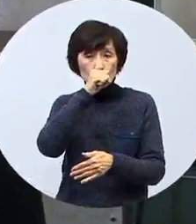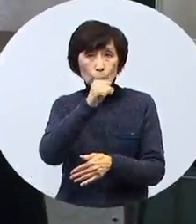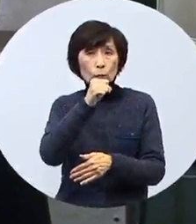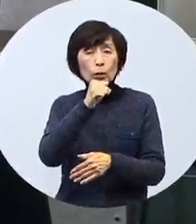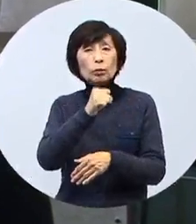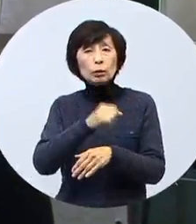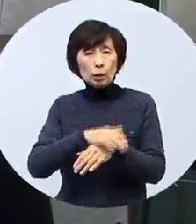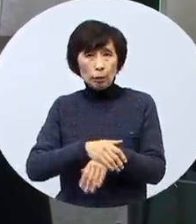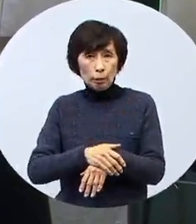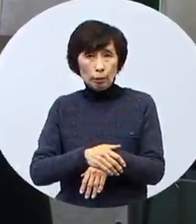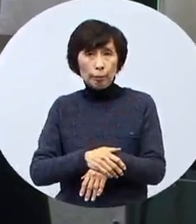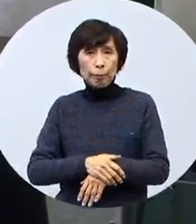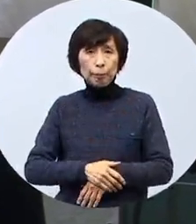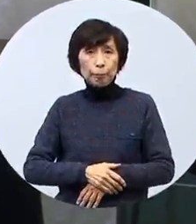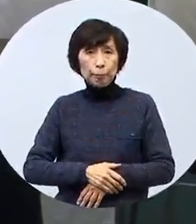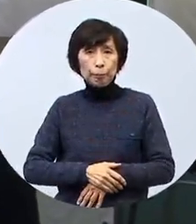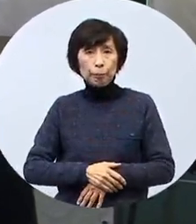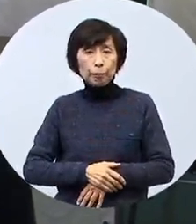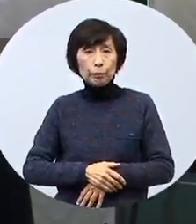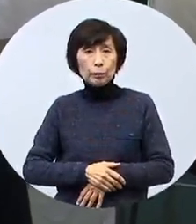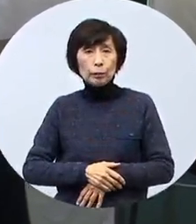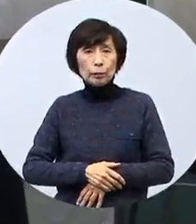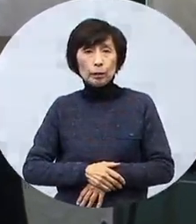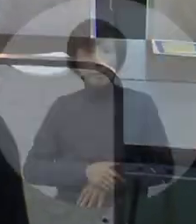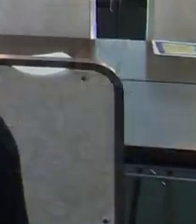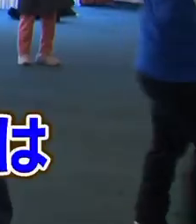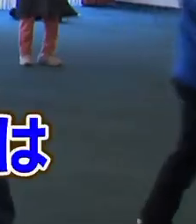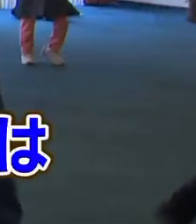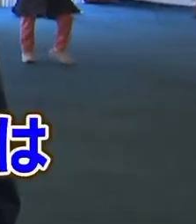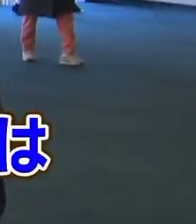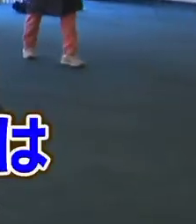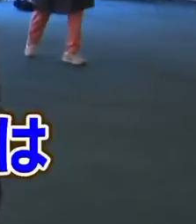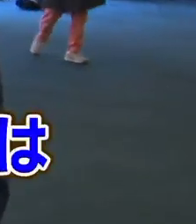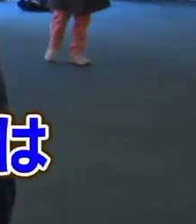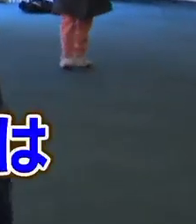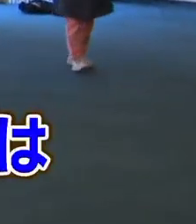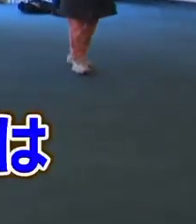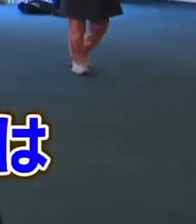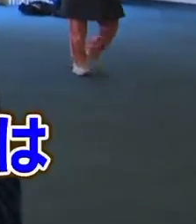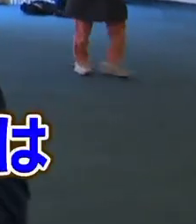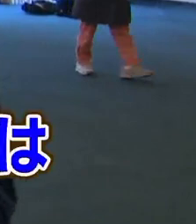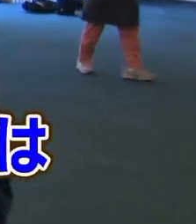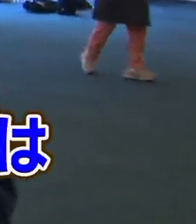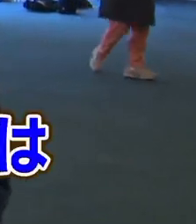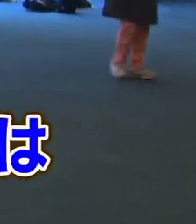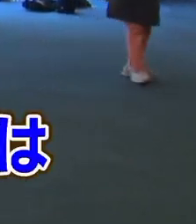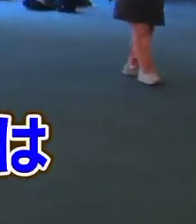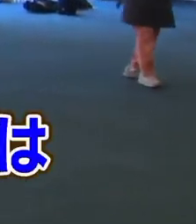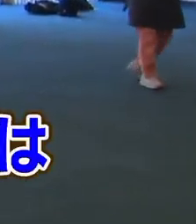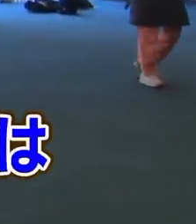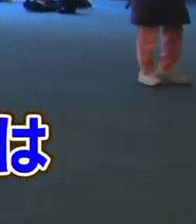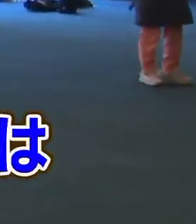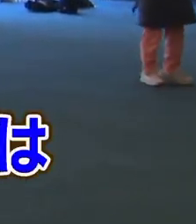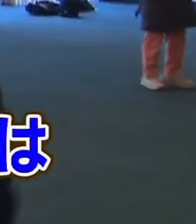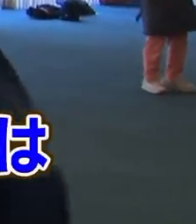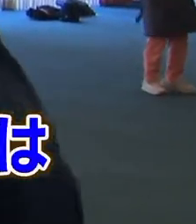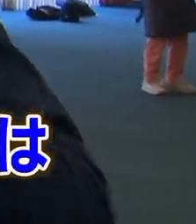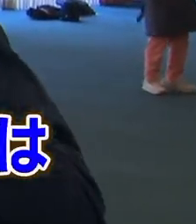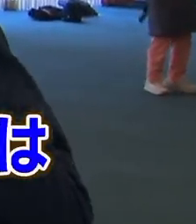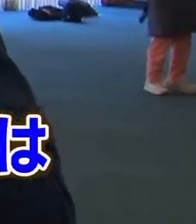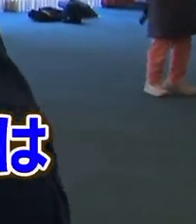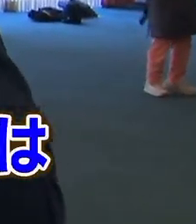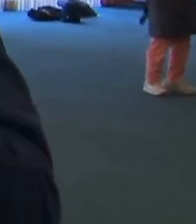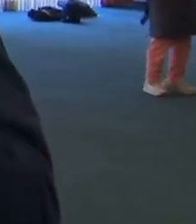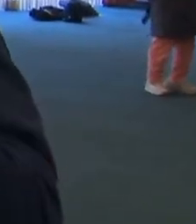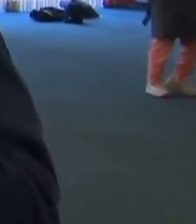作れるっていうのはいいことなんじゃないかなってすごく思いました。 やっぱり健当者と聴覚障害者のと使い